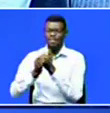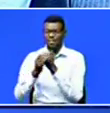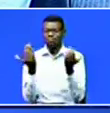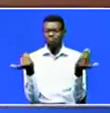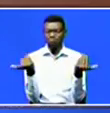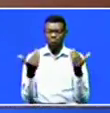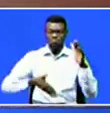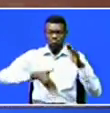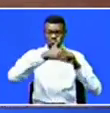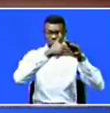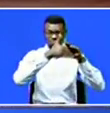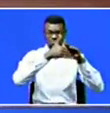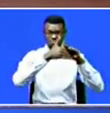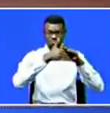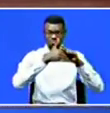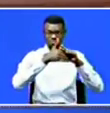tatanishi.